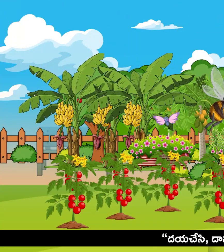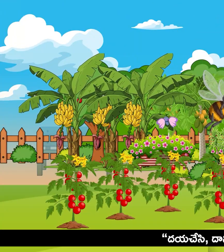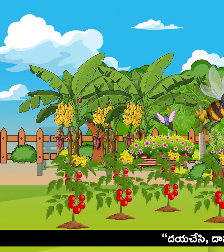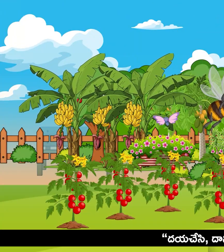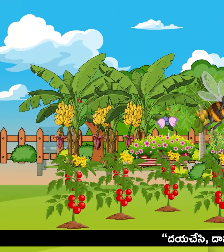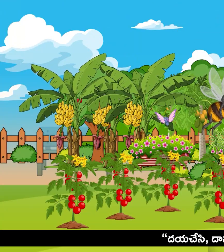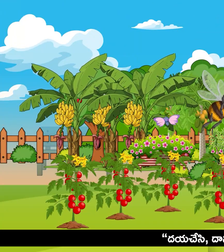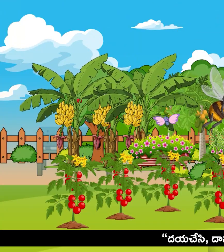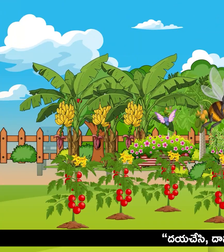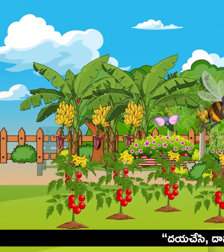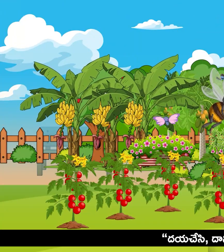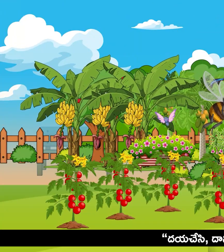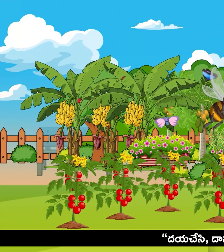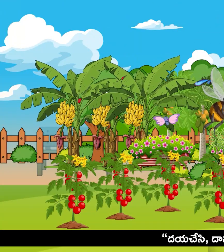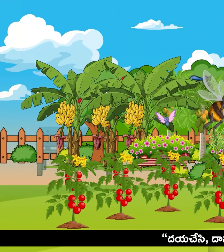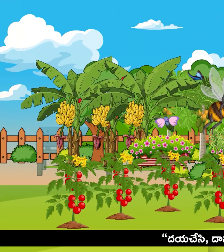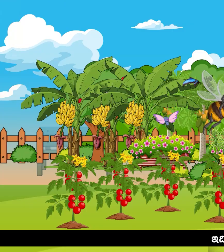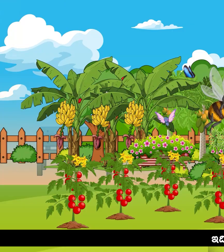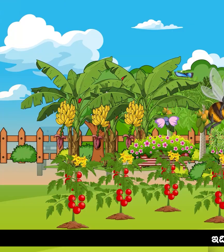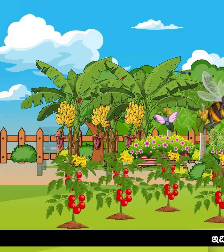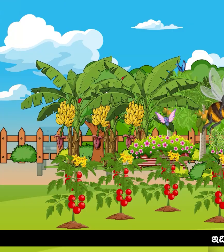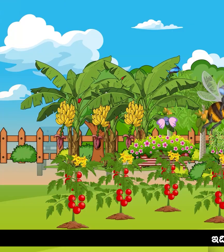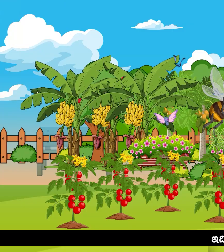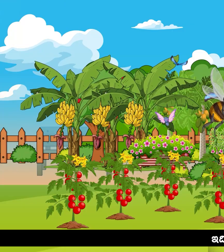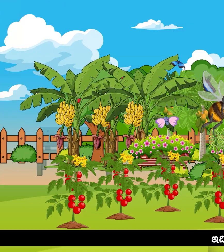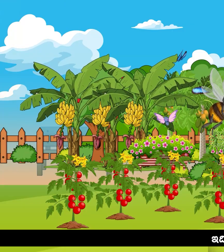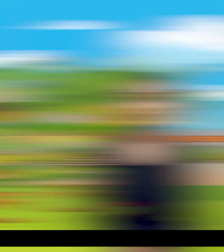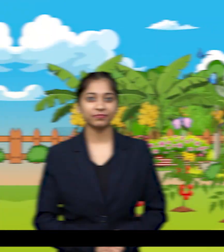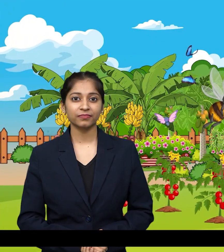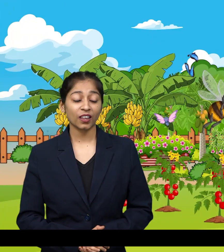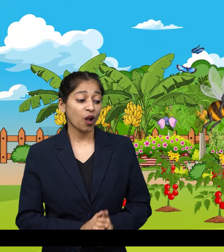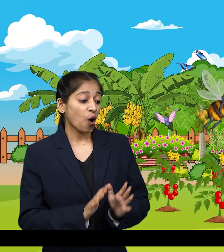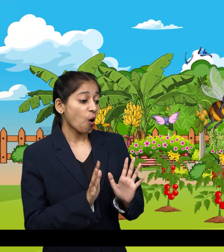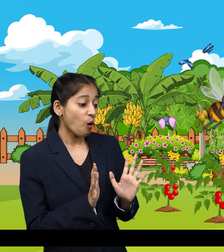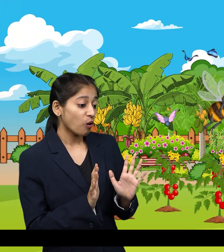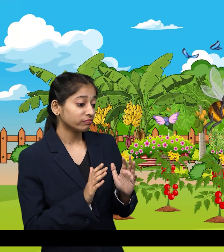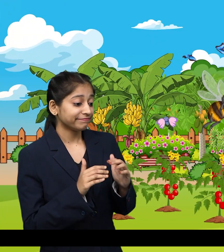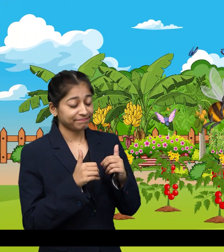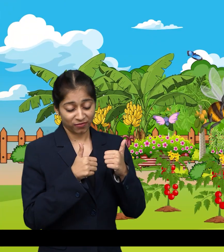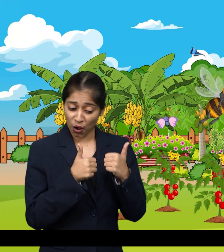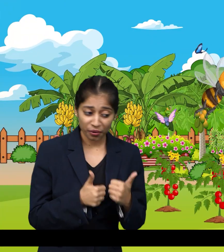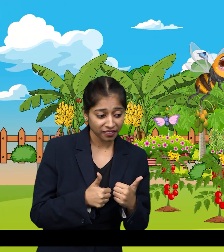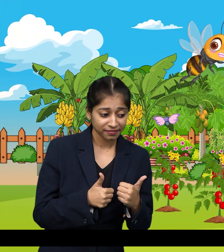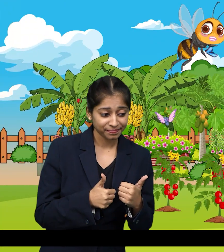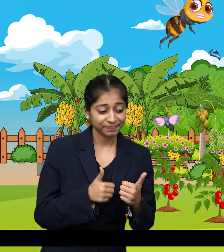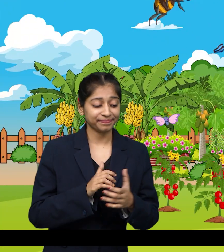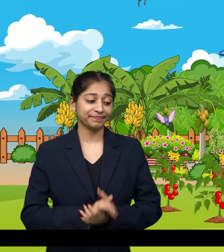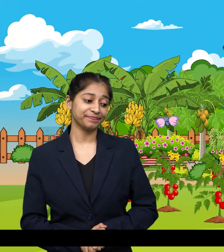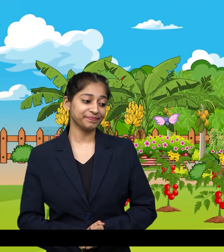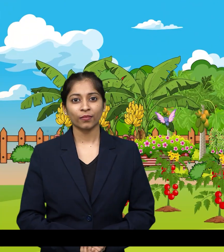దయచేసి దానిని నా కోసం వదిలేయండి. ఇది నా ఆహారం. ఓ సరే,